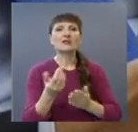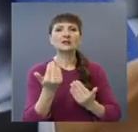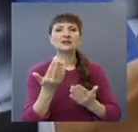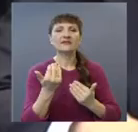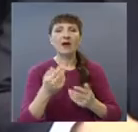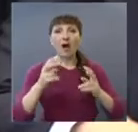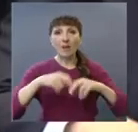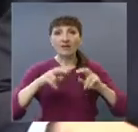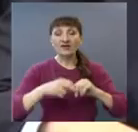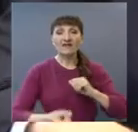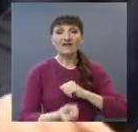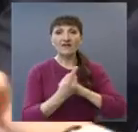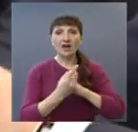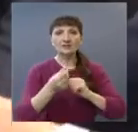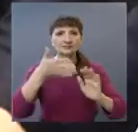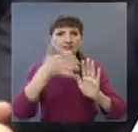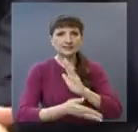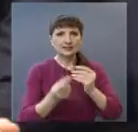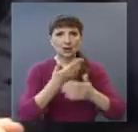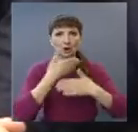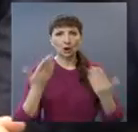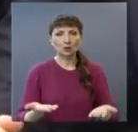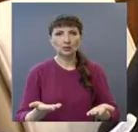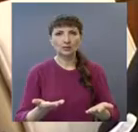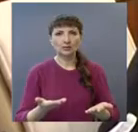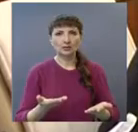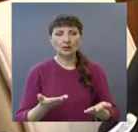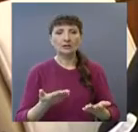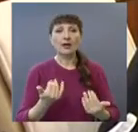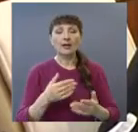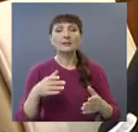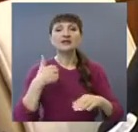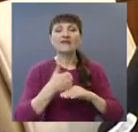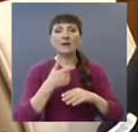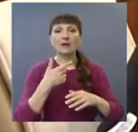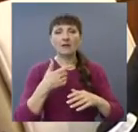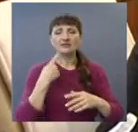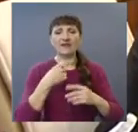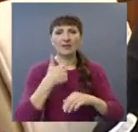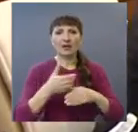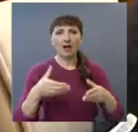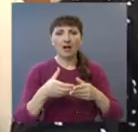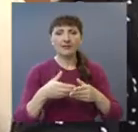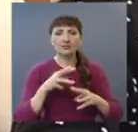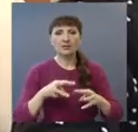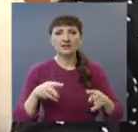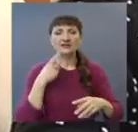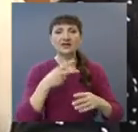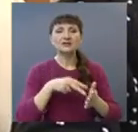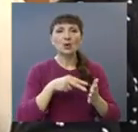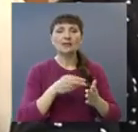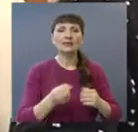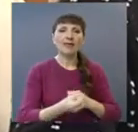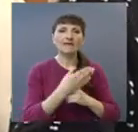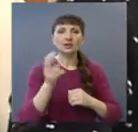а при проверках выявляются неосвоенные суммы. По словам главы Кабмина, бюджет напрямую зависит от расценок на нефть и доллар. В свою